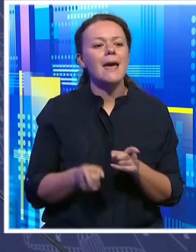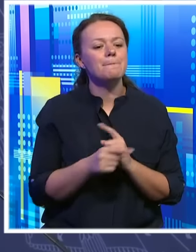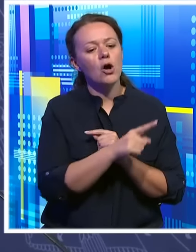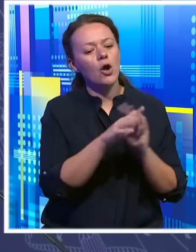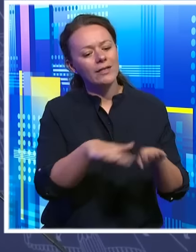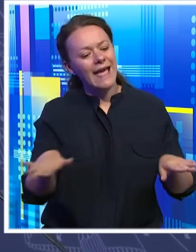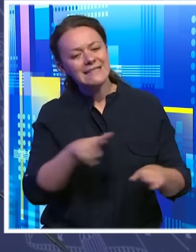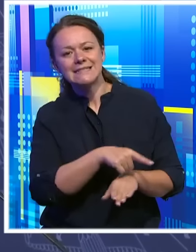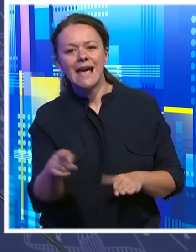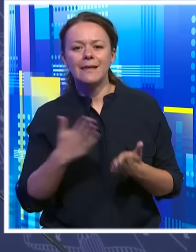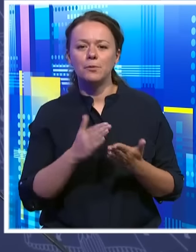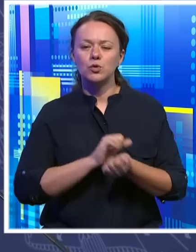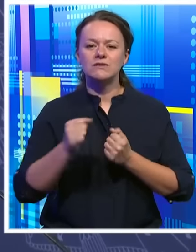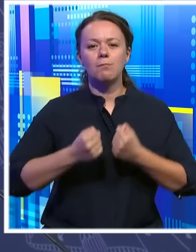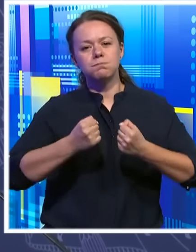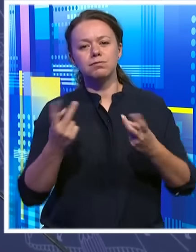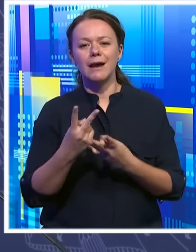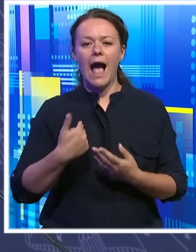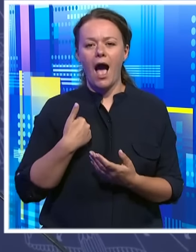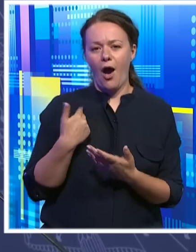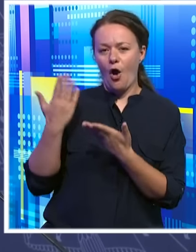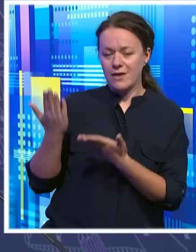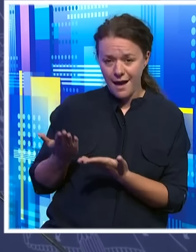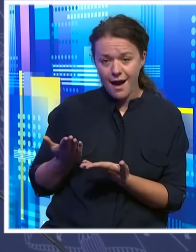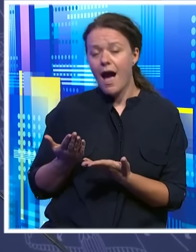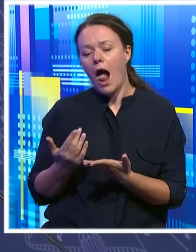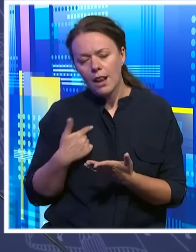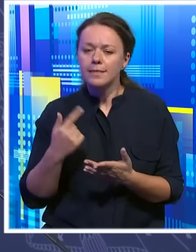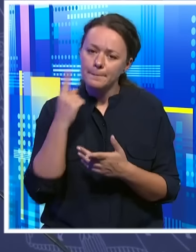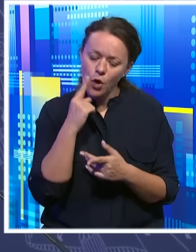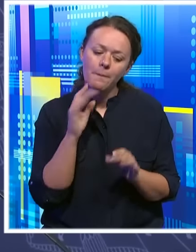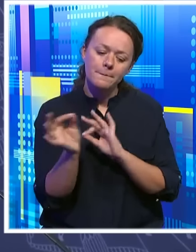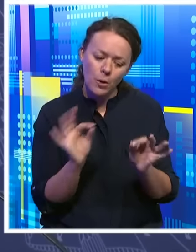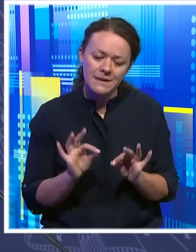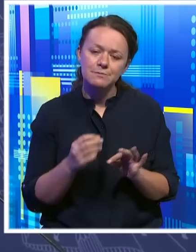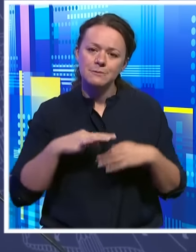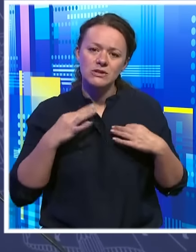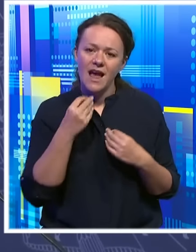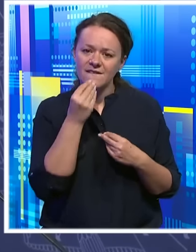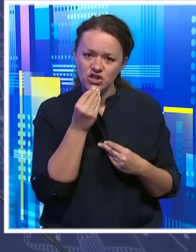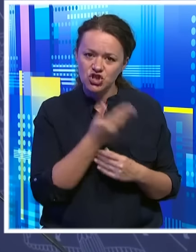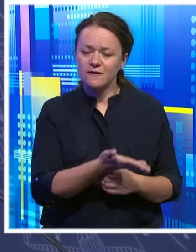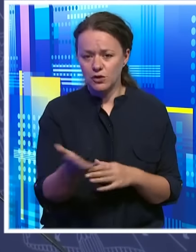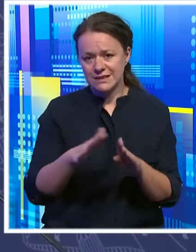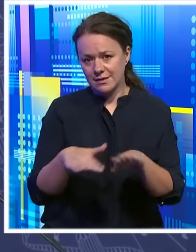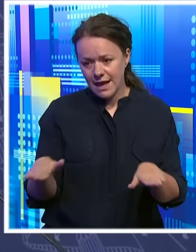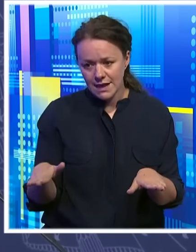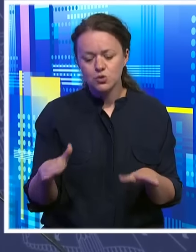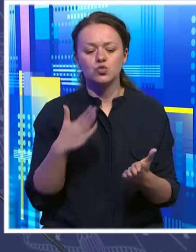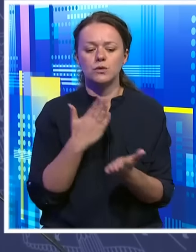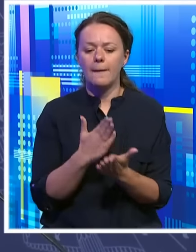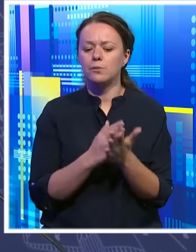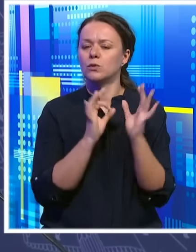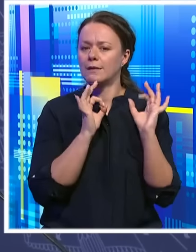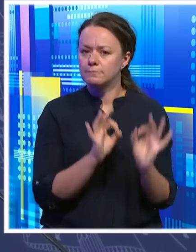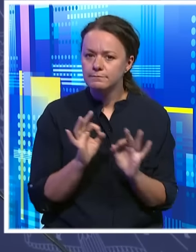bucmasti kao ja. Dakle, da probamo da im obezbedimo zdraviji život, dakle, da to bude